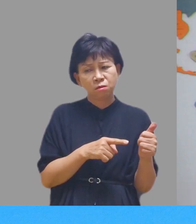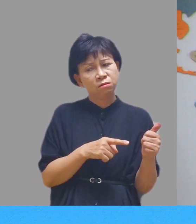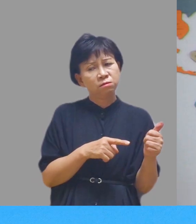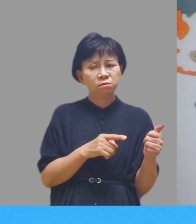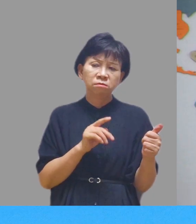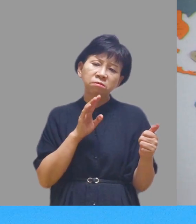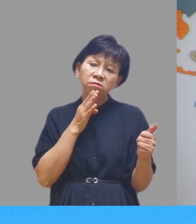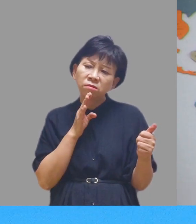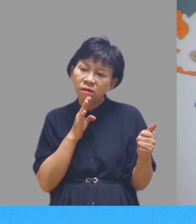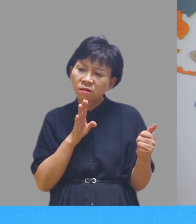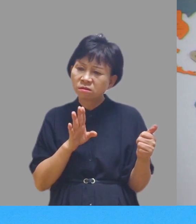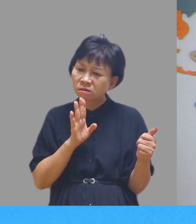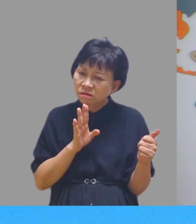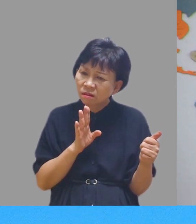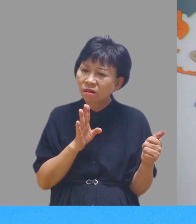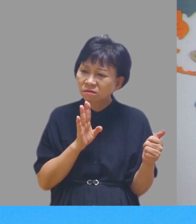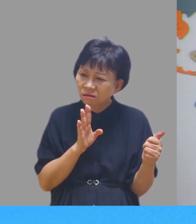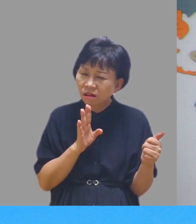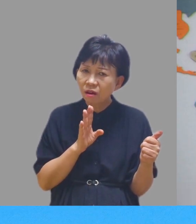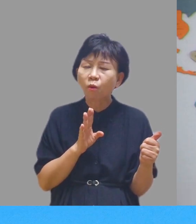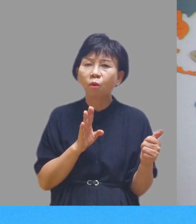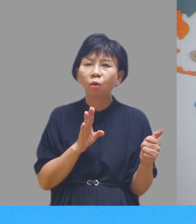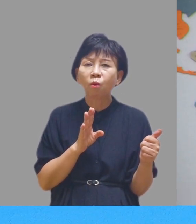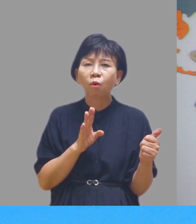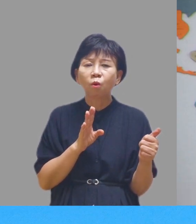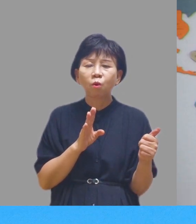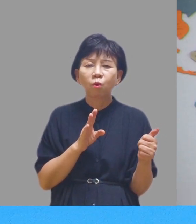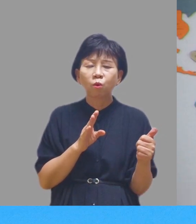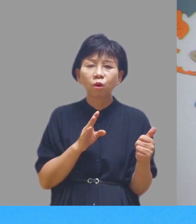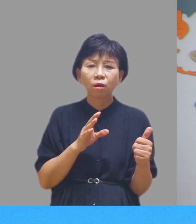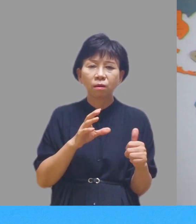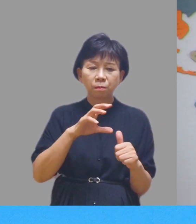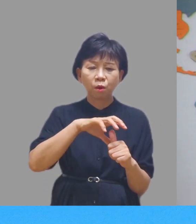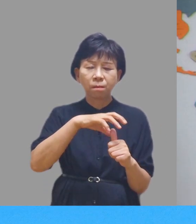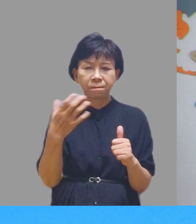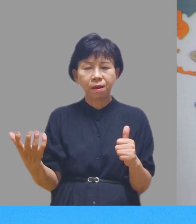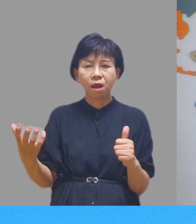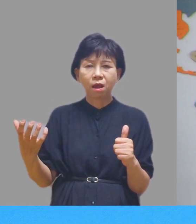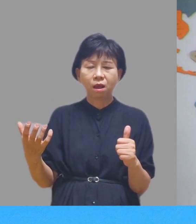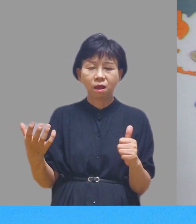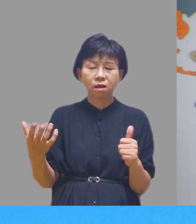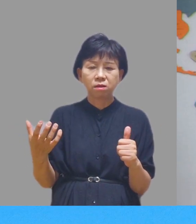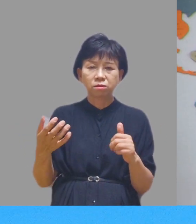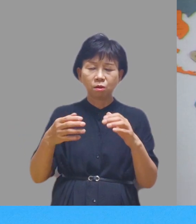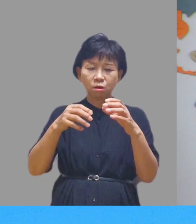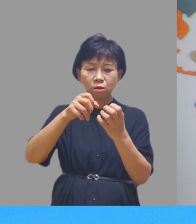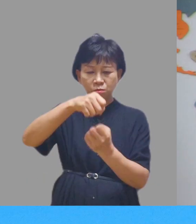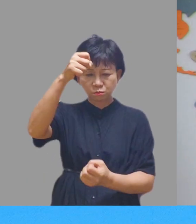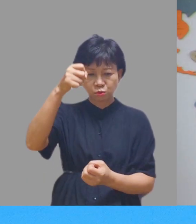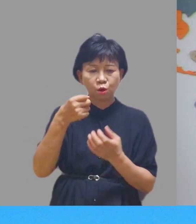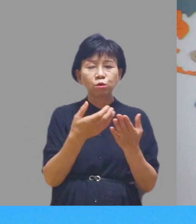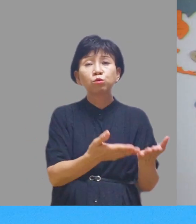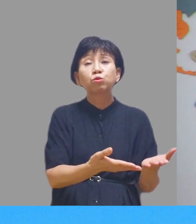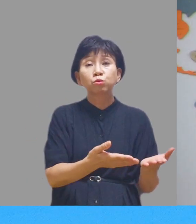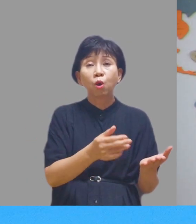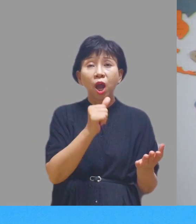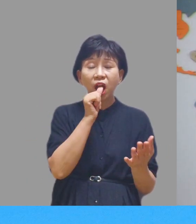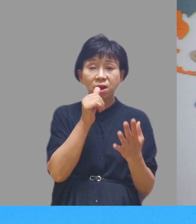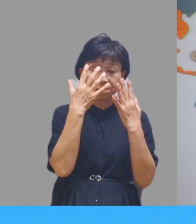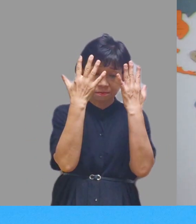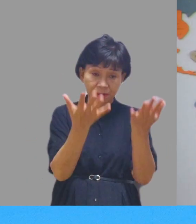못합니다. 그러나 공식 사면장이 그의 손에 주어지고 군 과목문이 열렸을